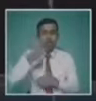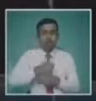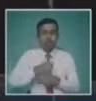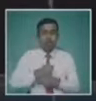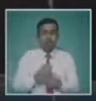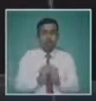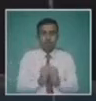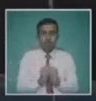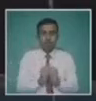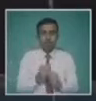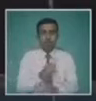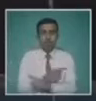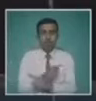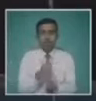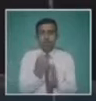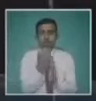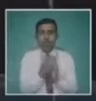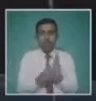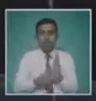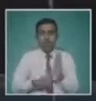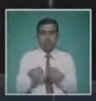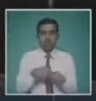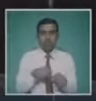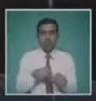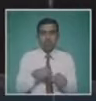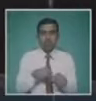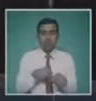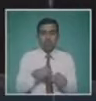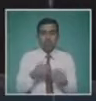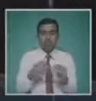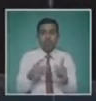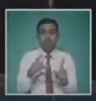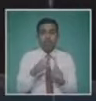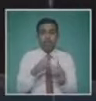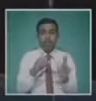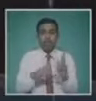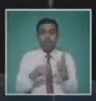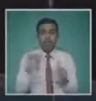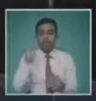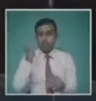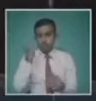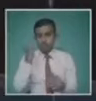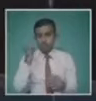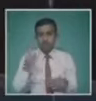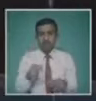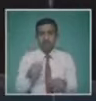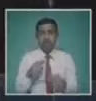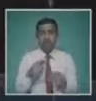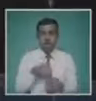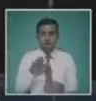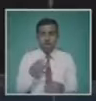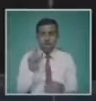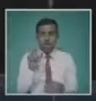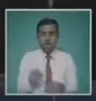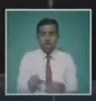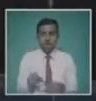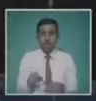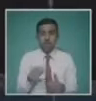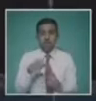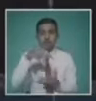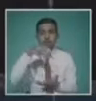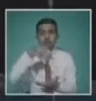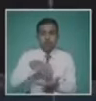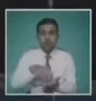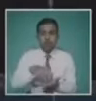ඉන්න ගුරු සේවා ව්‍යවස්ථාව අනුව සහ සංවර්ධන නිලධාරීන් සහ දැන් අභ්‍යාසලාභීන් හැට ඉන්න ඇයට තියලා පළාත්